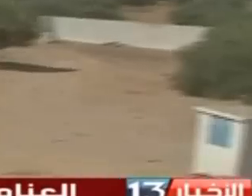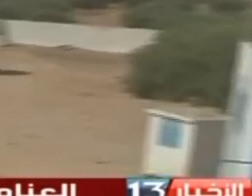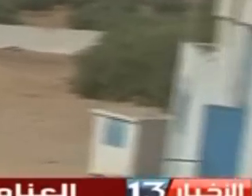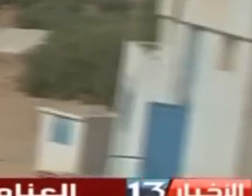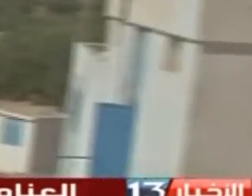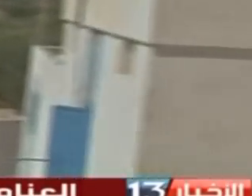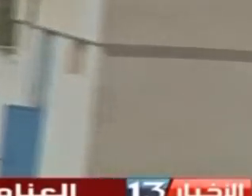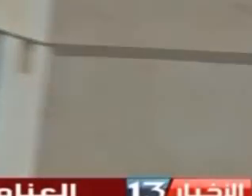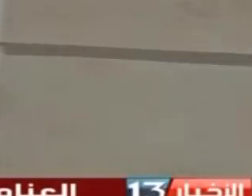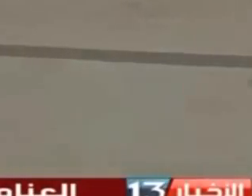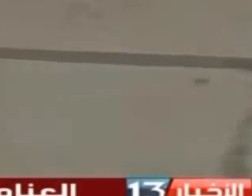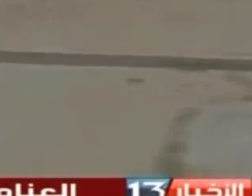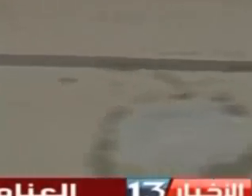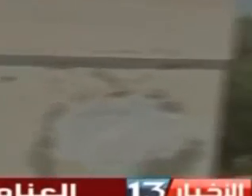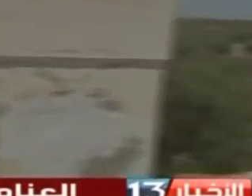في سبتمبر القادم.